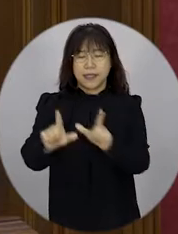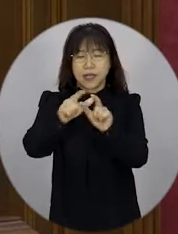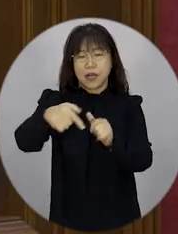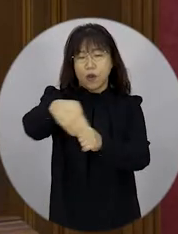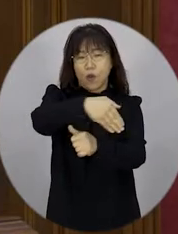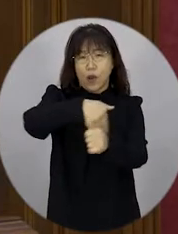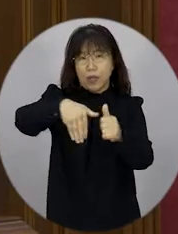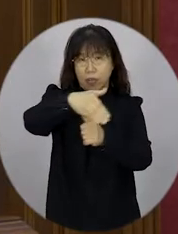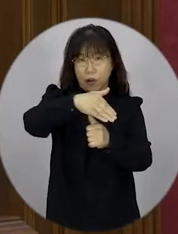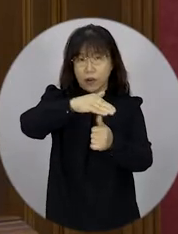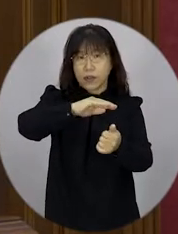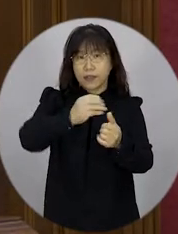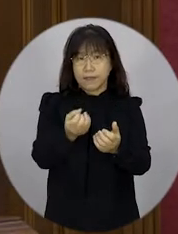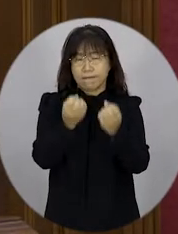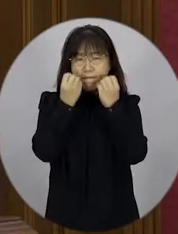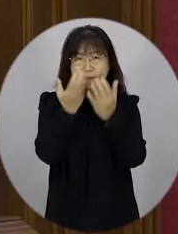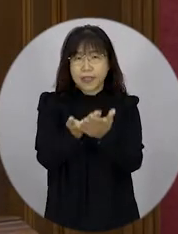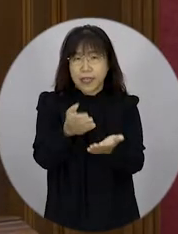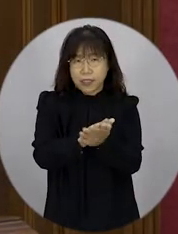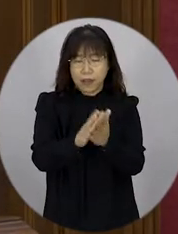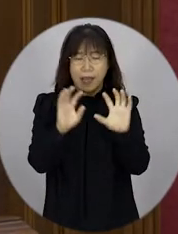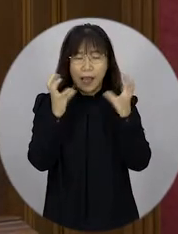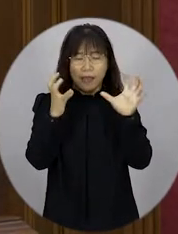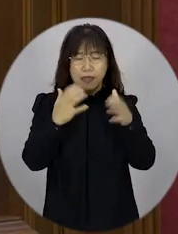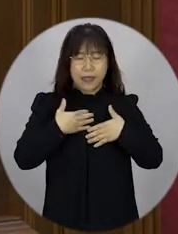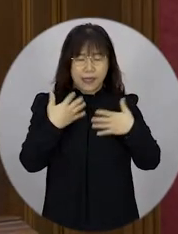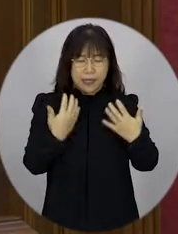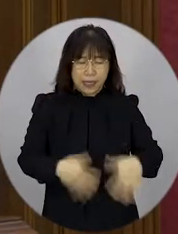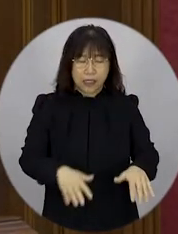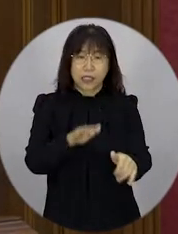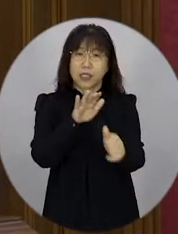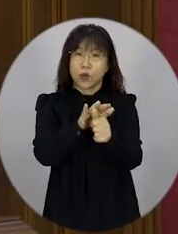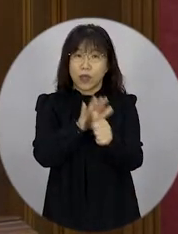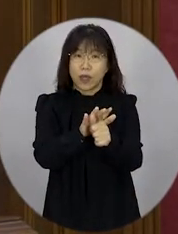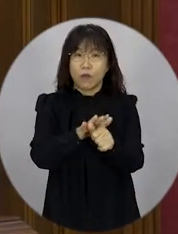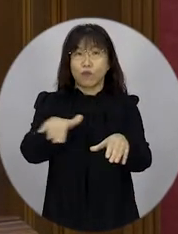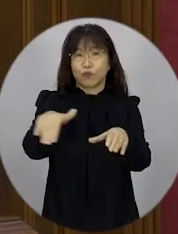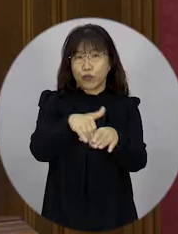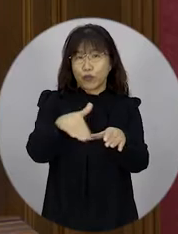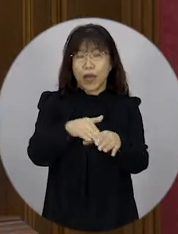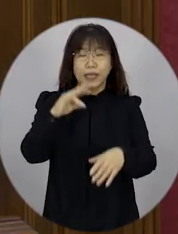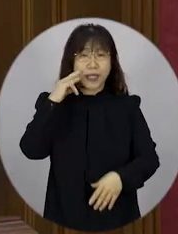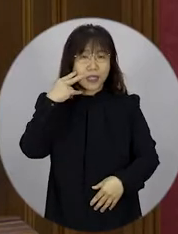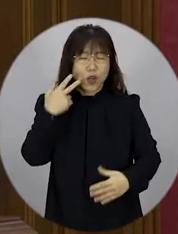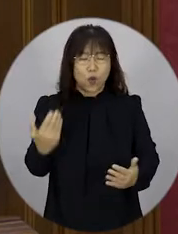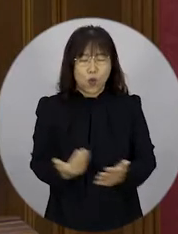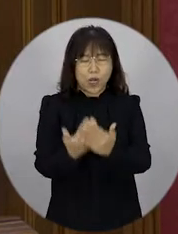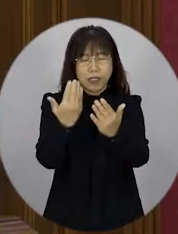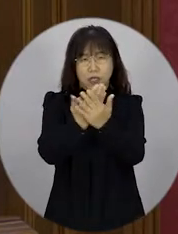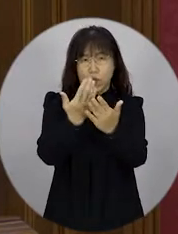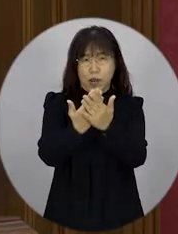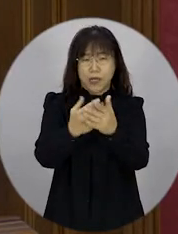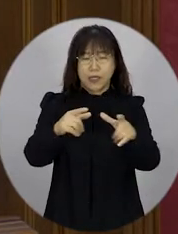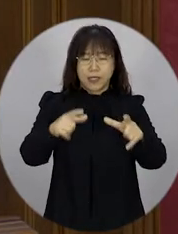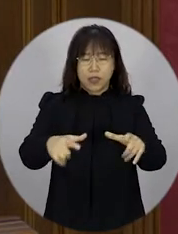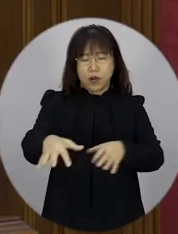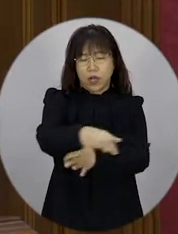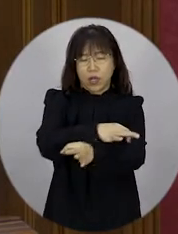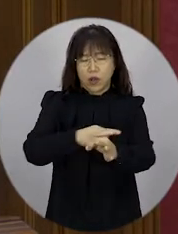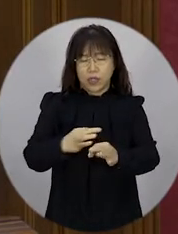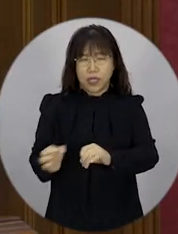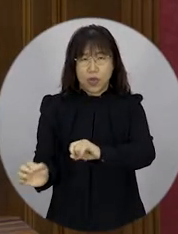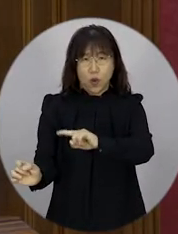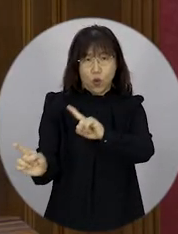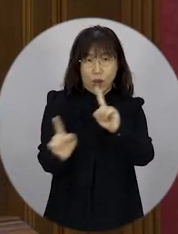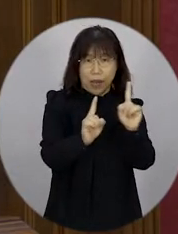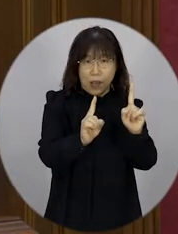생활환경 개선, 아이들과 사회적 약자 지원, 문화예술 활성화를 통한 지역경제